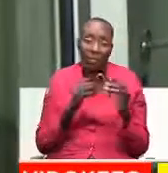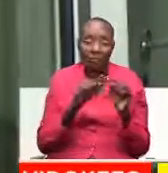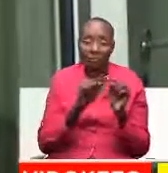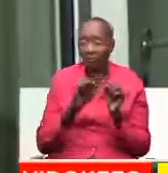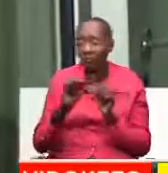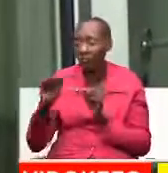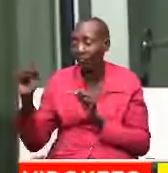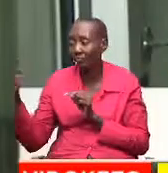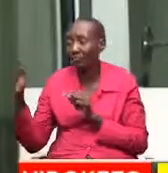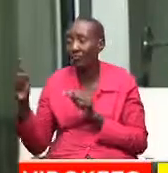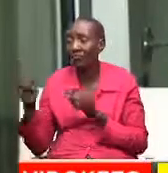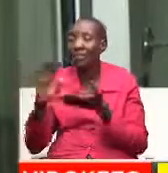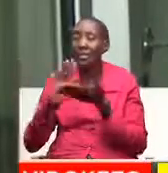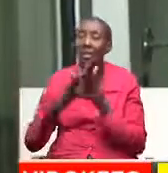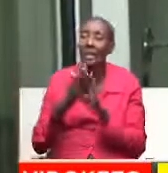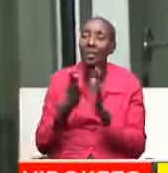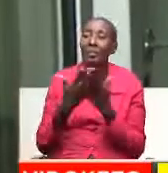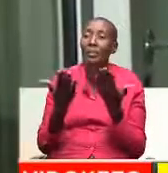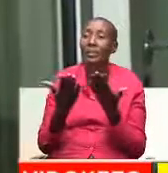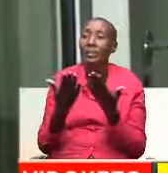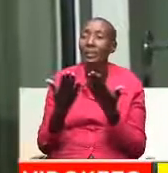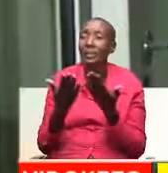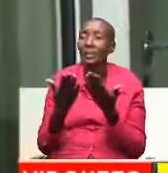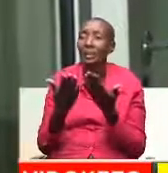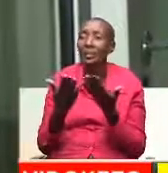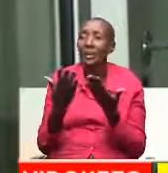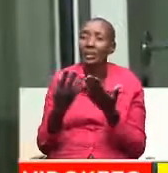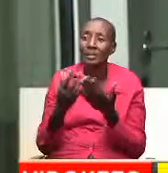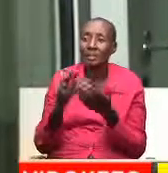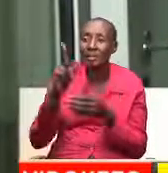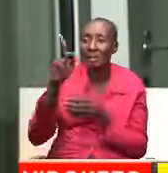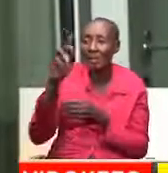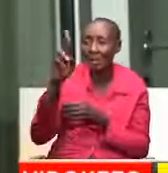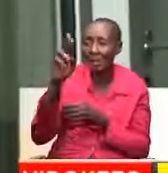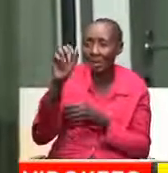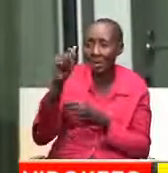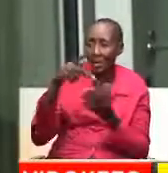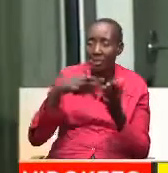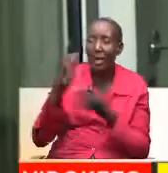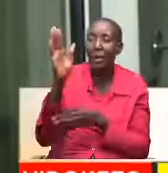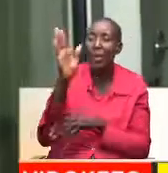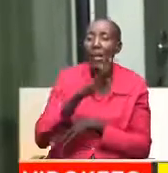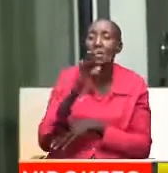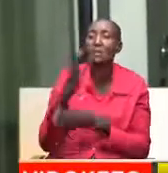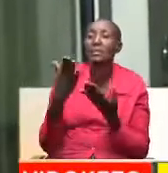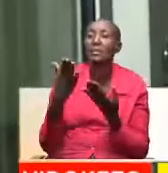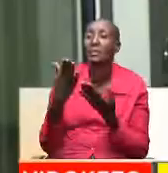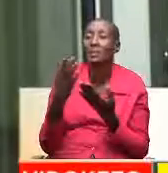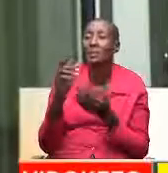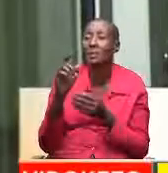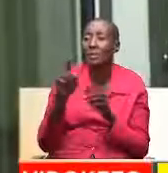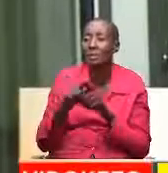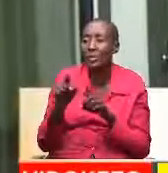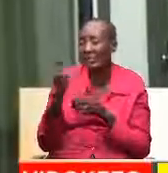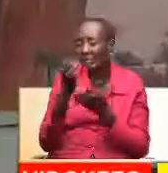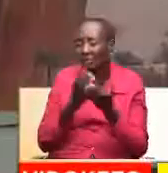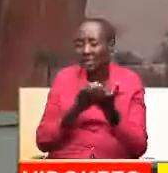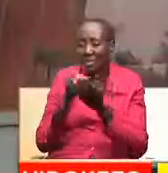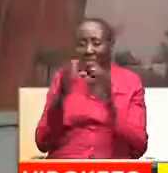mtu. Na hiyo nyumba inataka kulipio KRA. Sasa tunarudi kwa mfuko hata sisi. Biashara iko